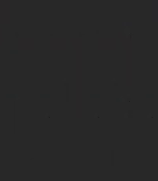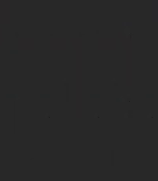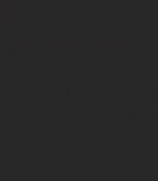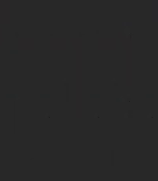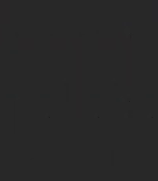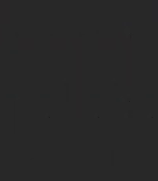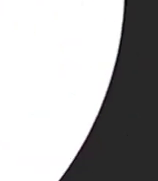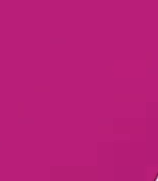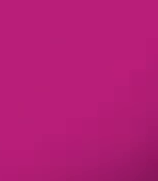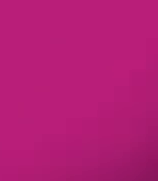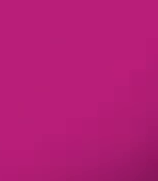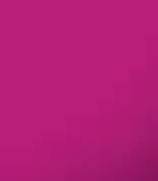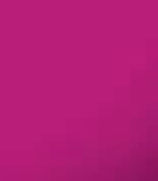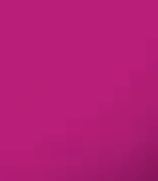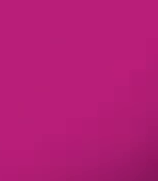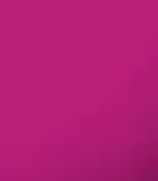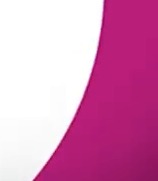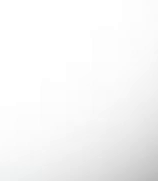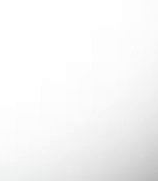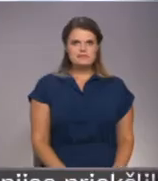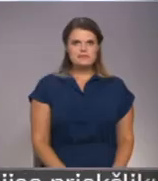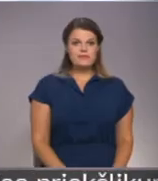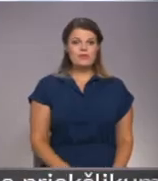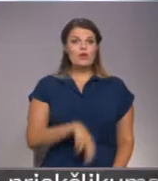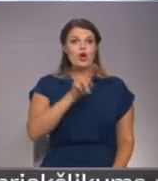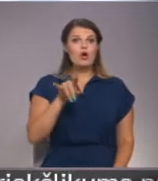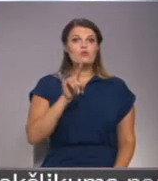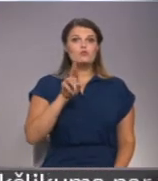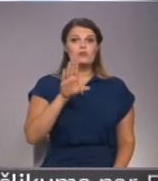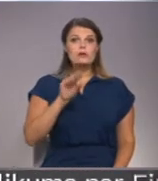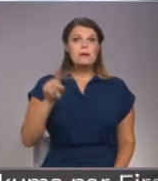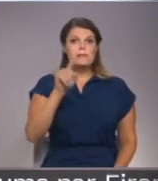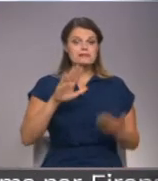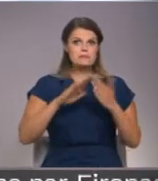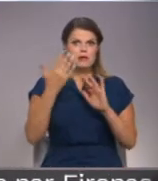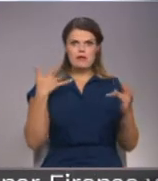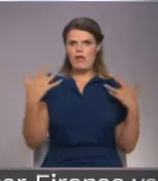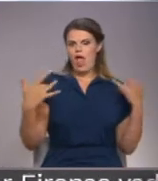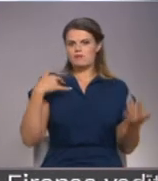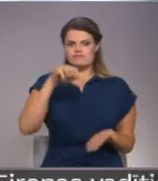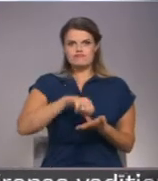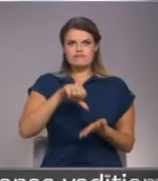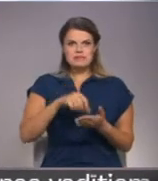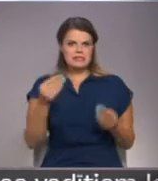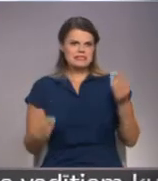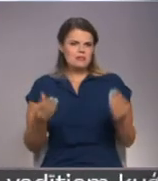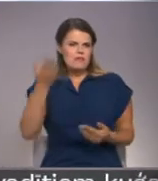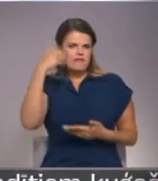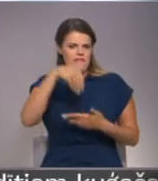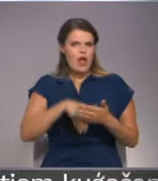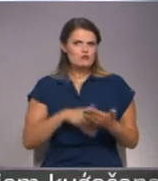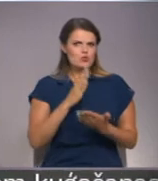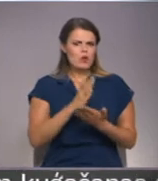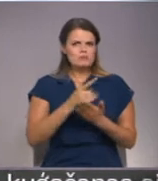Re! Viss ēters ir te! Durbes pilī teatralizētā uzvedumā izspēlēti vēsturiski